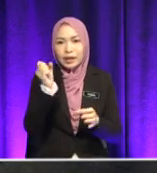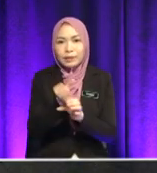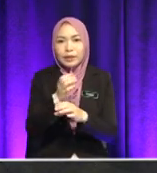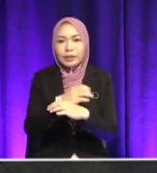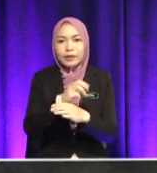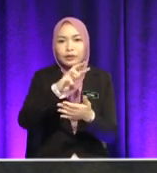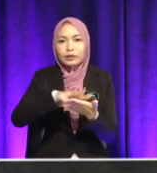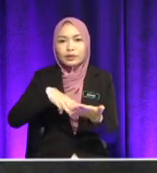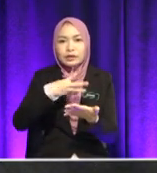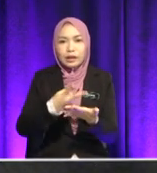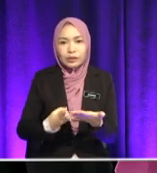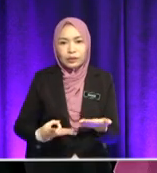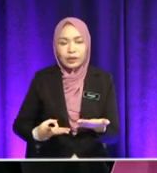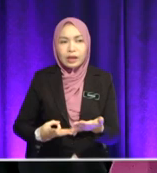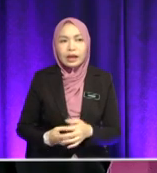adalah